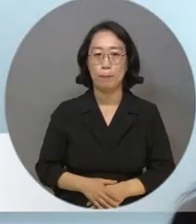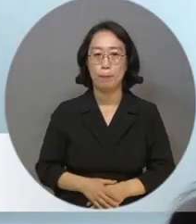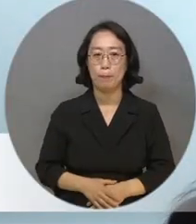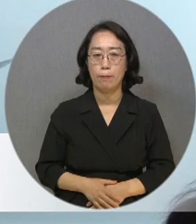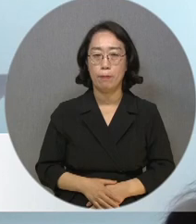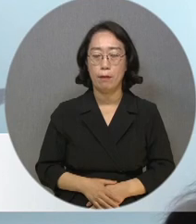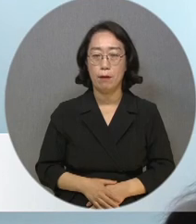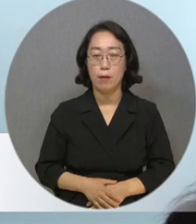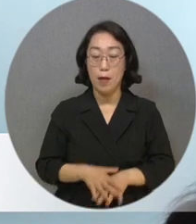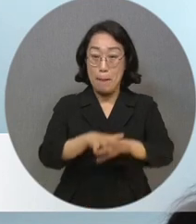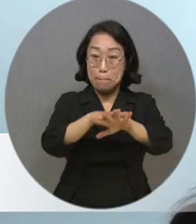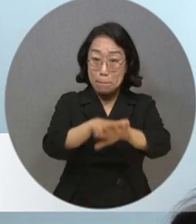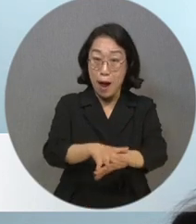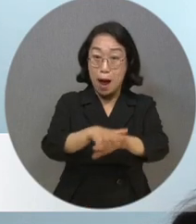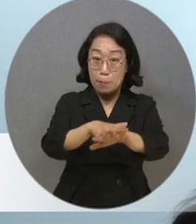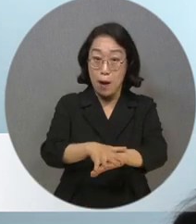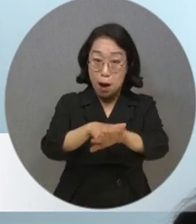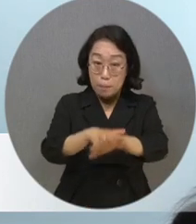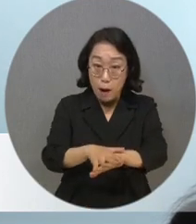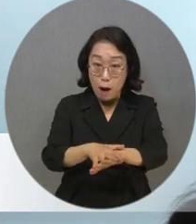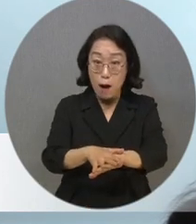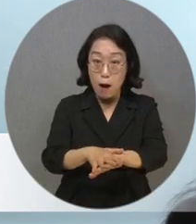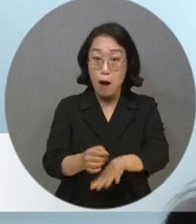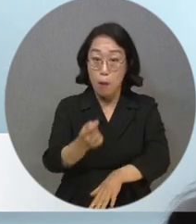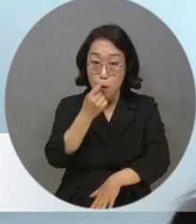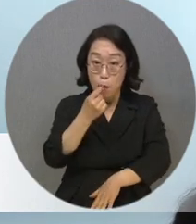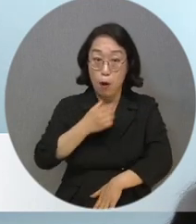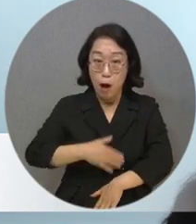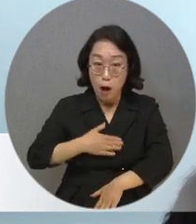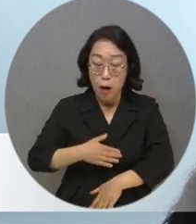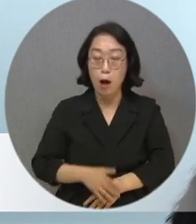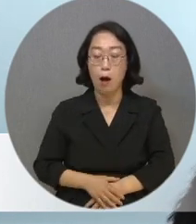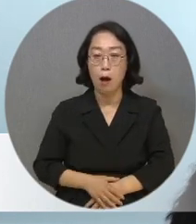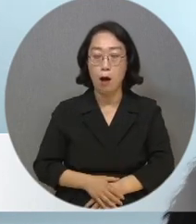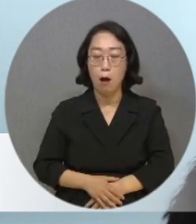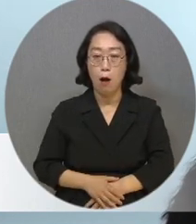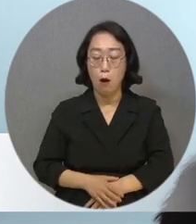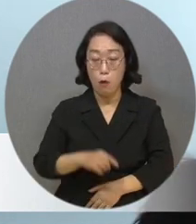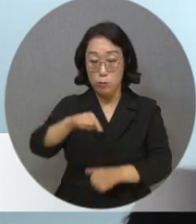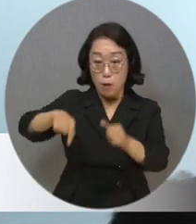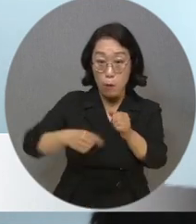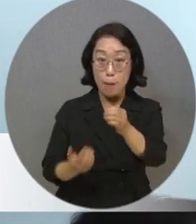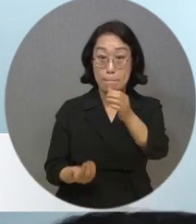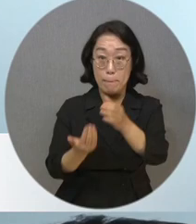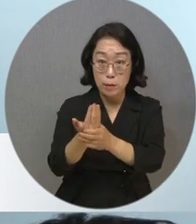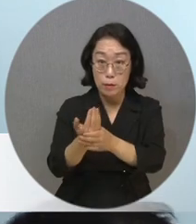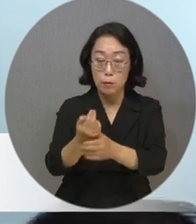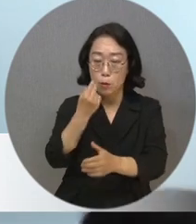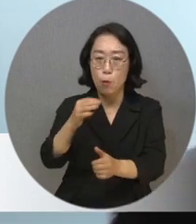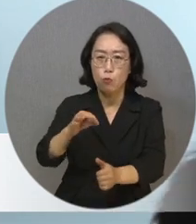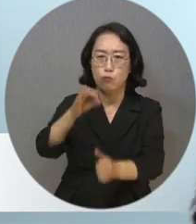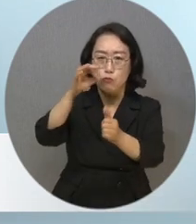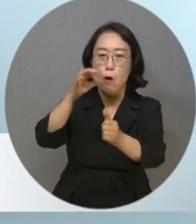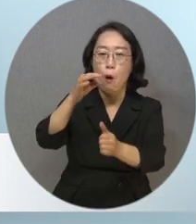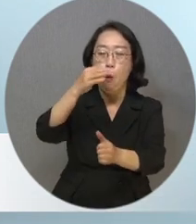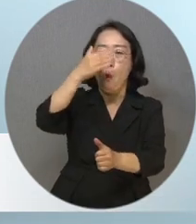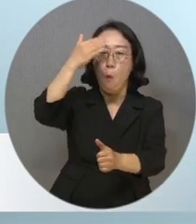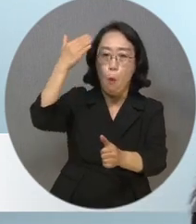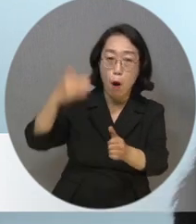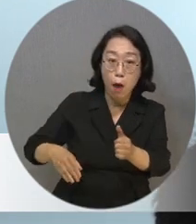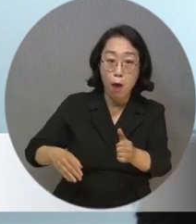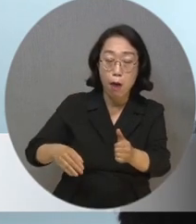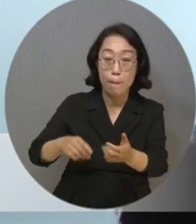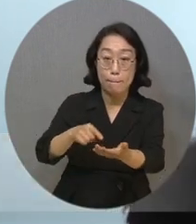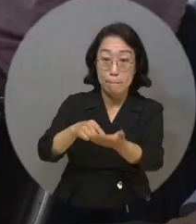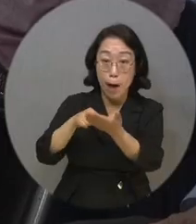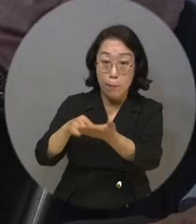주변에서 심폐소생술을 느끼신 분들이 적극적으로 나서가지고 생명을 구했다는 그런